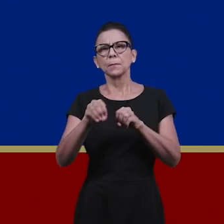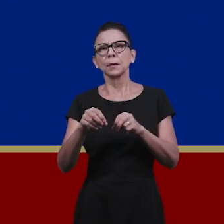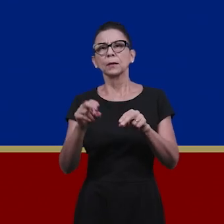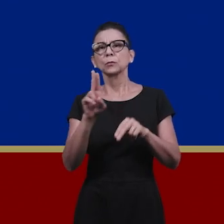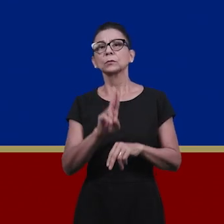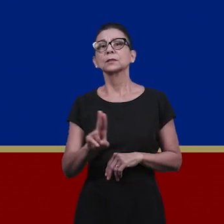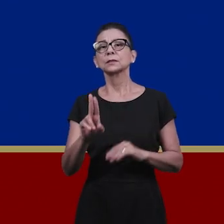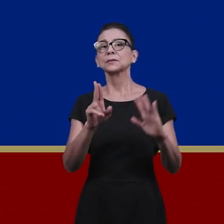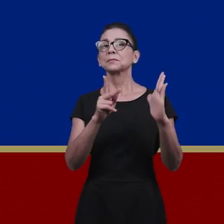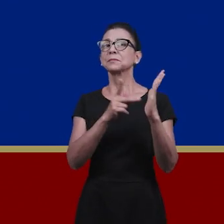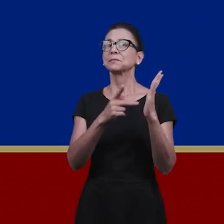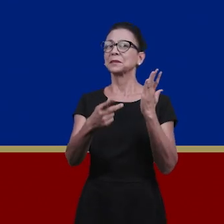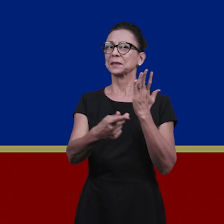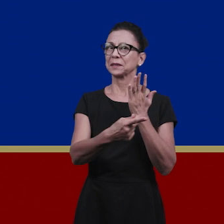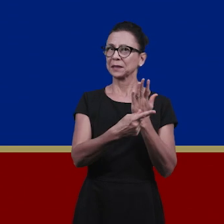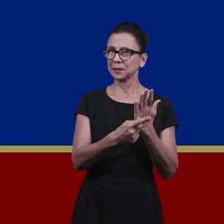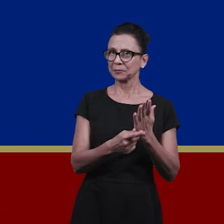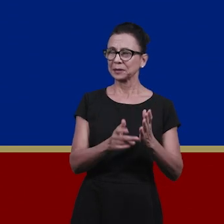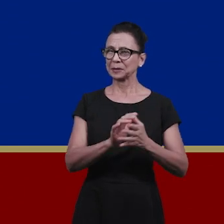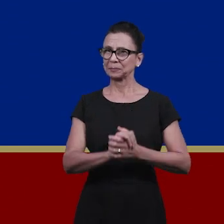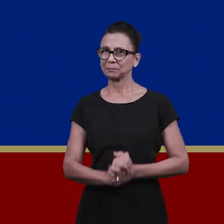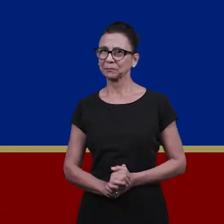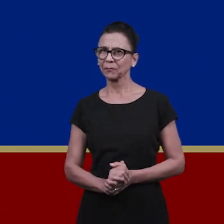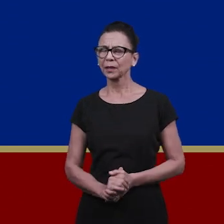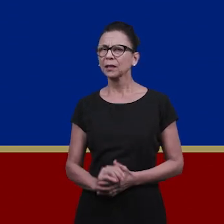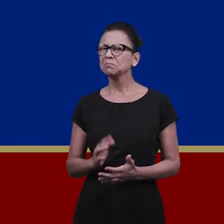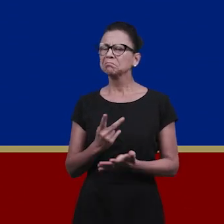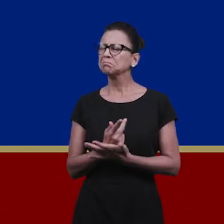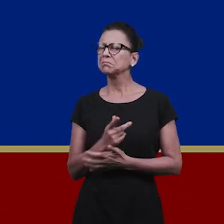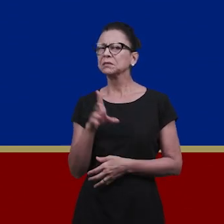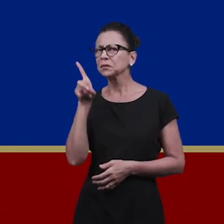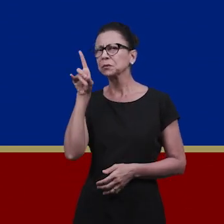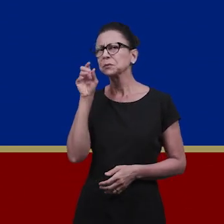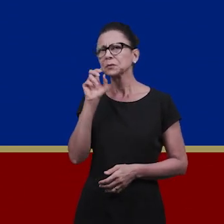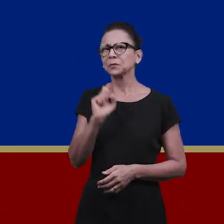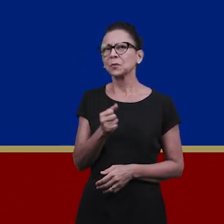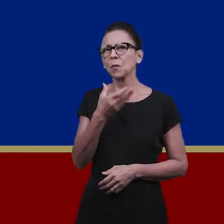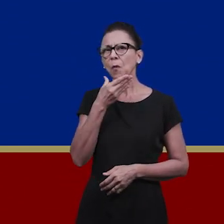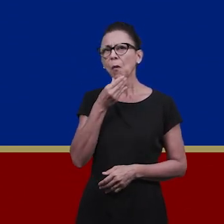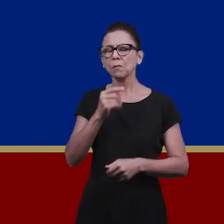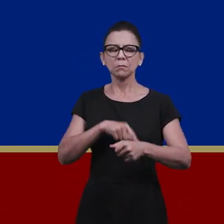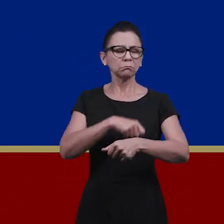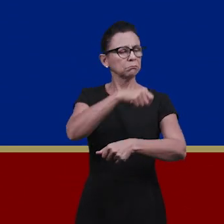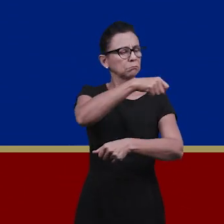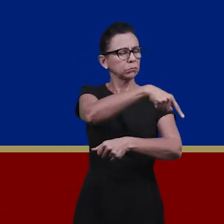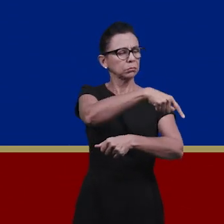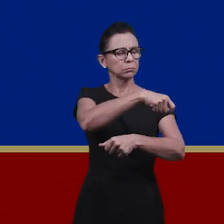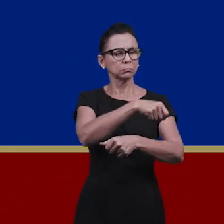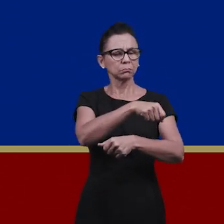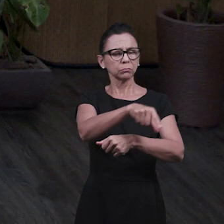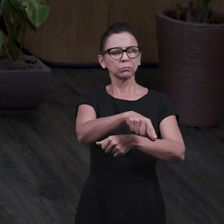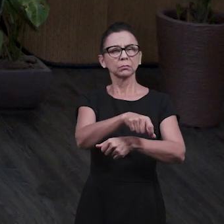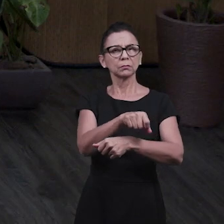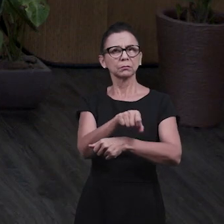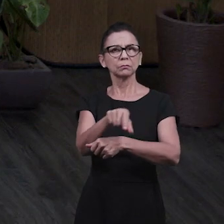en disant, voici, le semeur est sorti à semer.